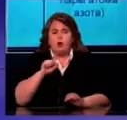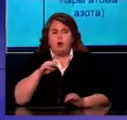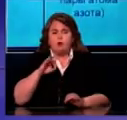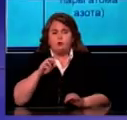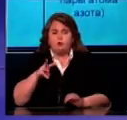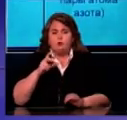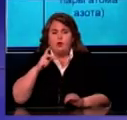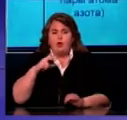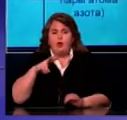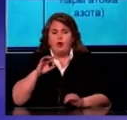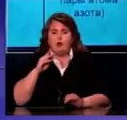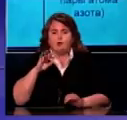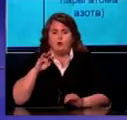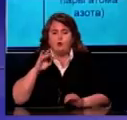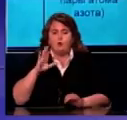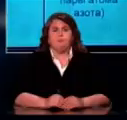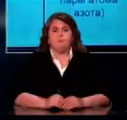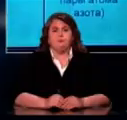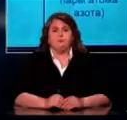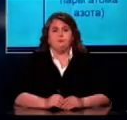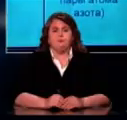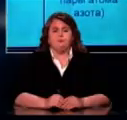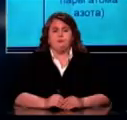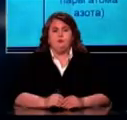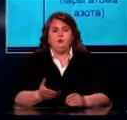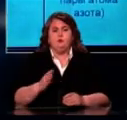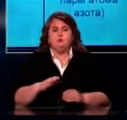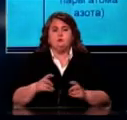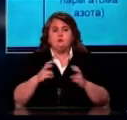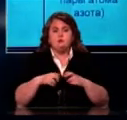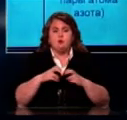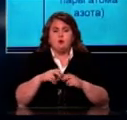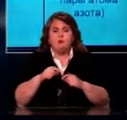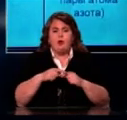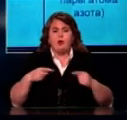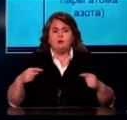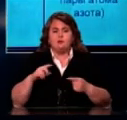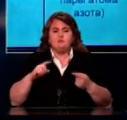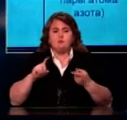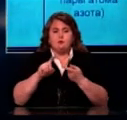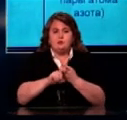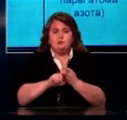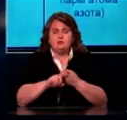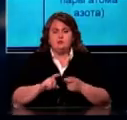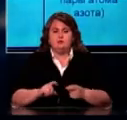свободных электронов водорода. Давайте разберем реакцию взаимодействия